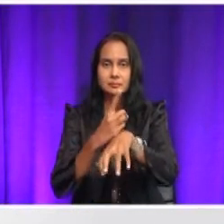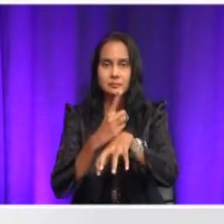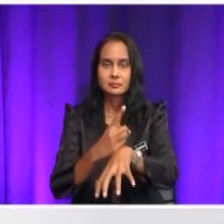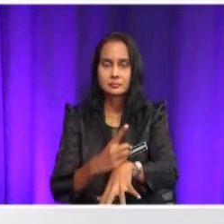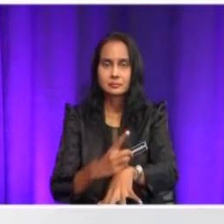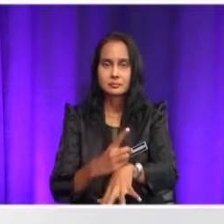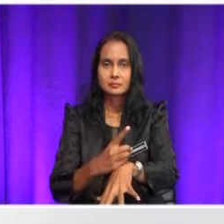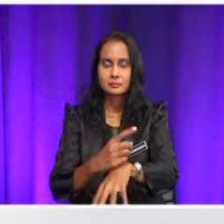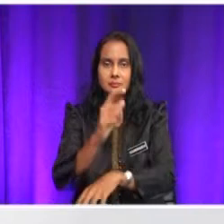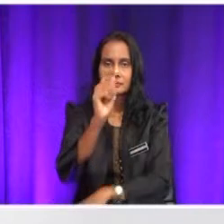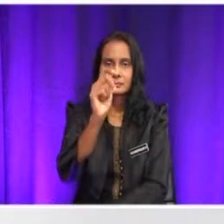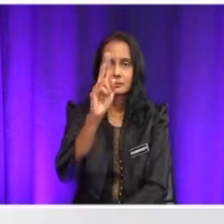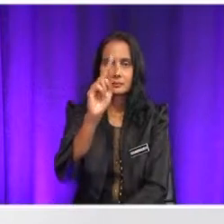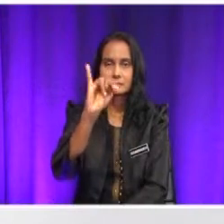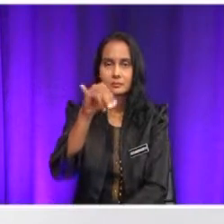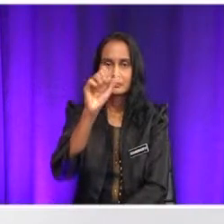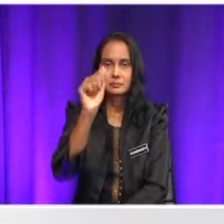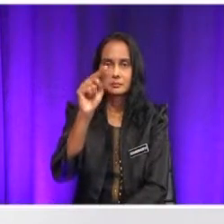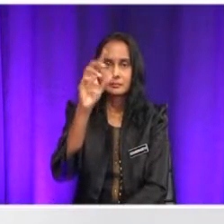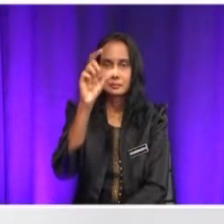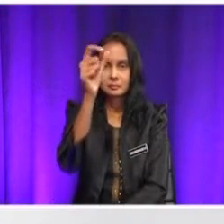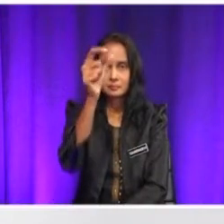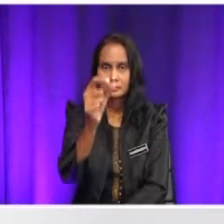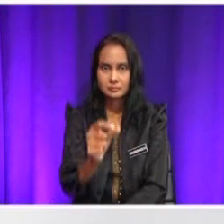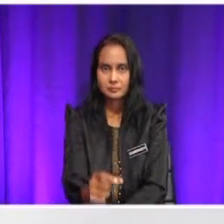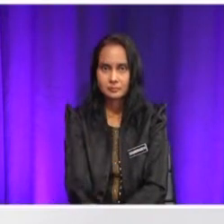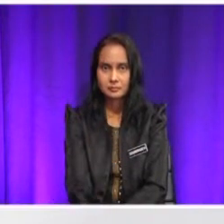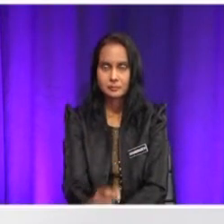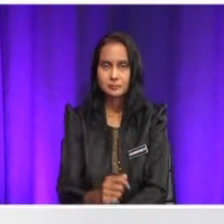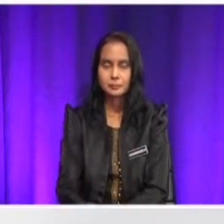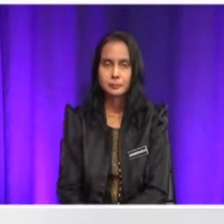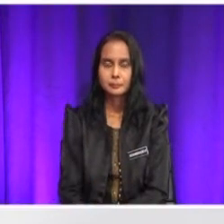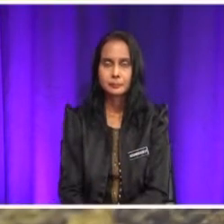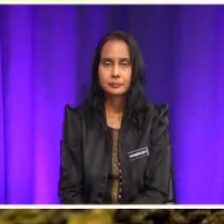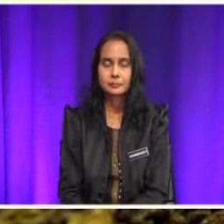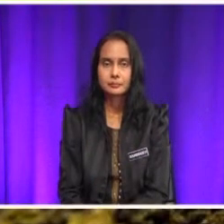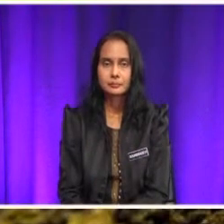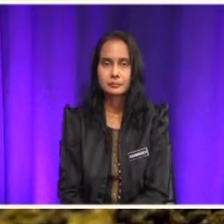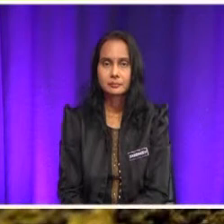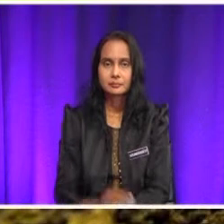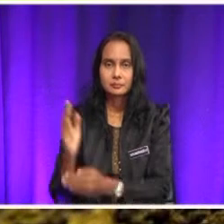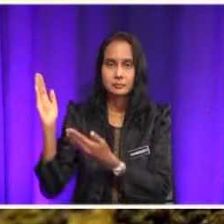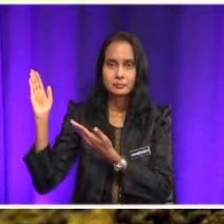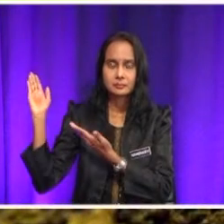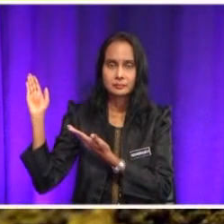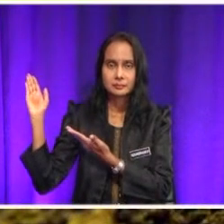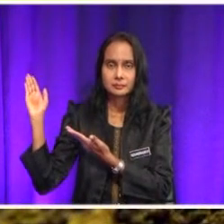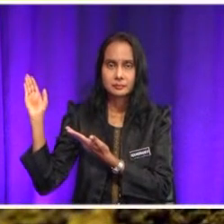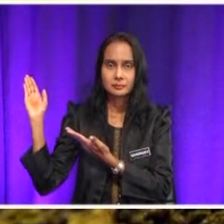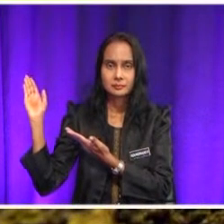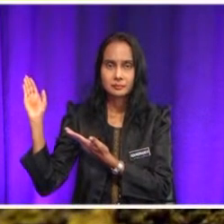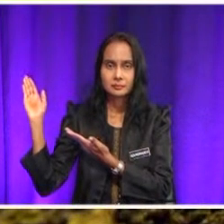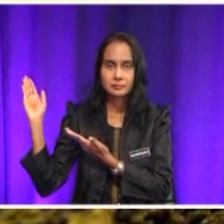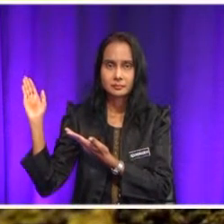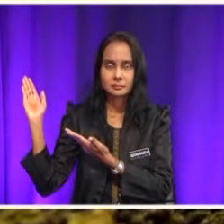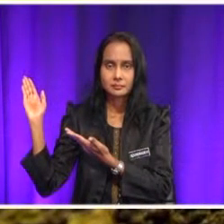tunjang jadi ini adalah tumbuhan dikotilden akar tunjang oke di